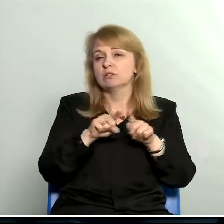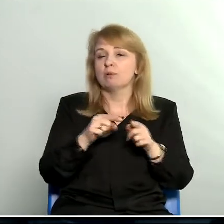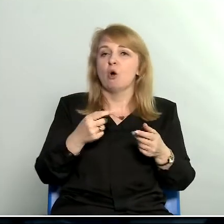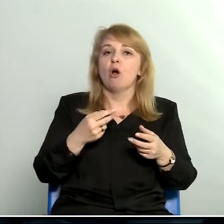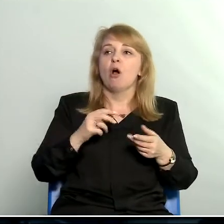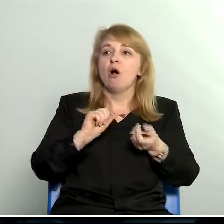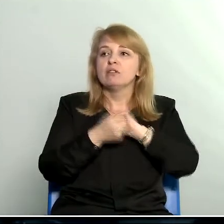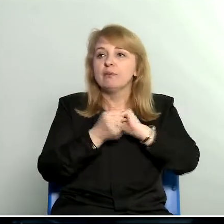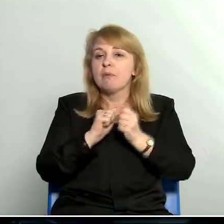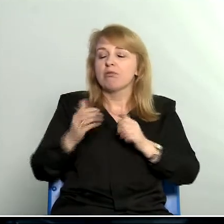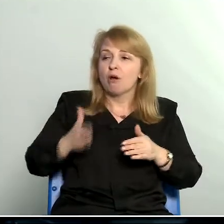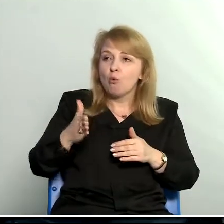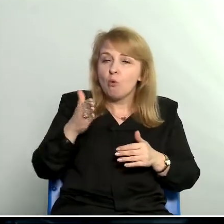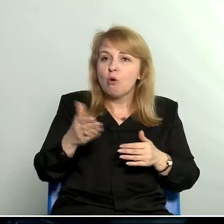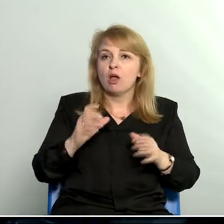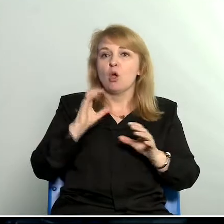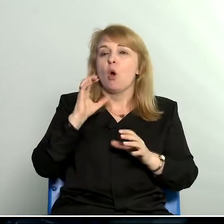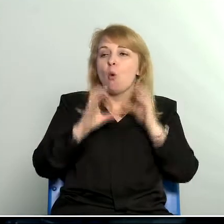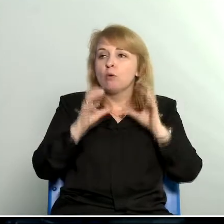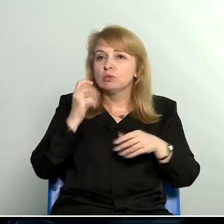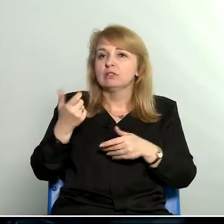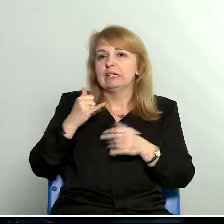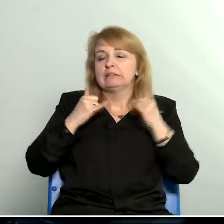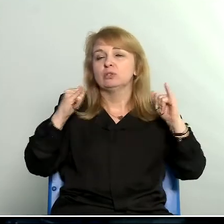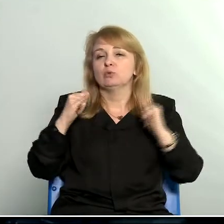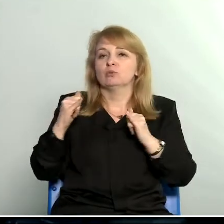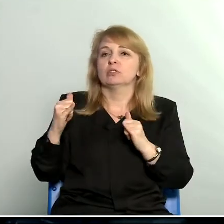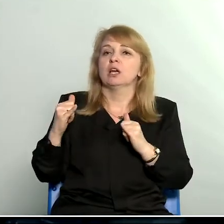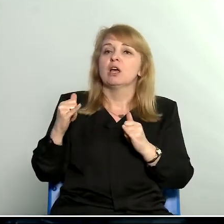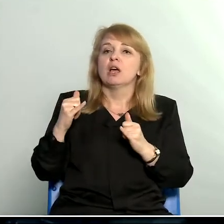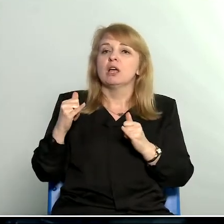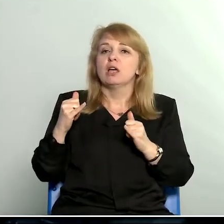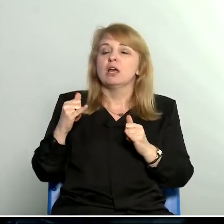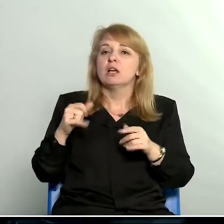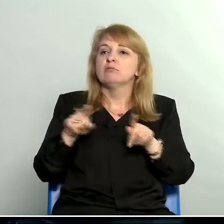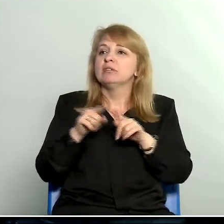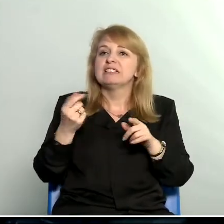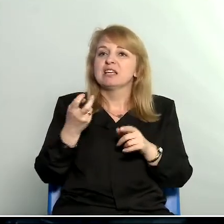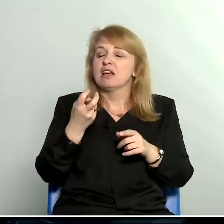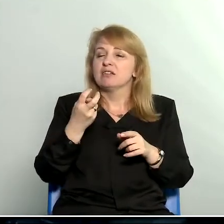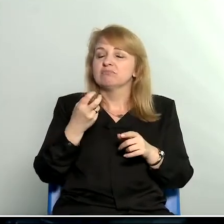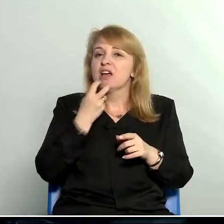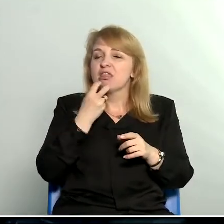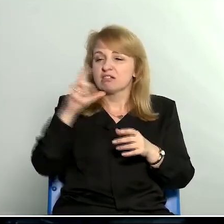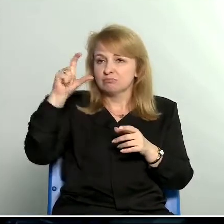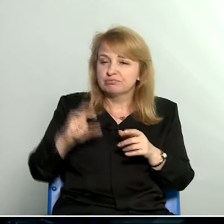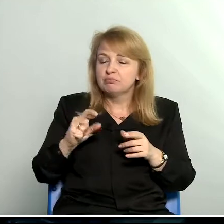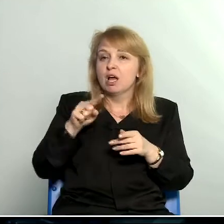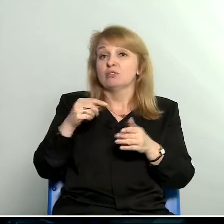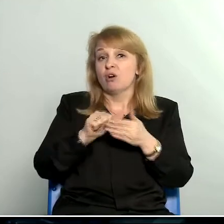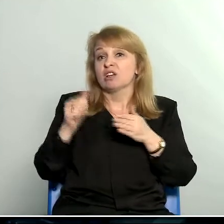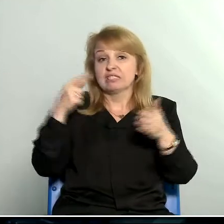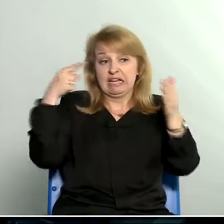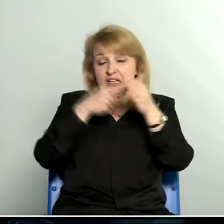Wymiana taboru, czy komunikacji na taki, który jest niskoemisyjny, wszystko ma zmierzać do tego, abyśmy